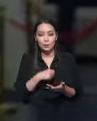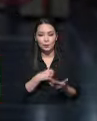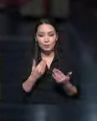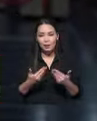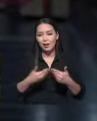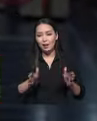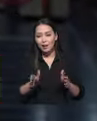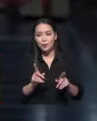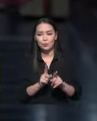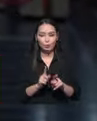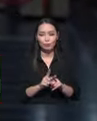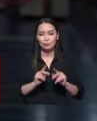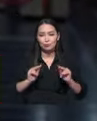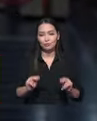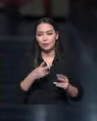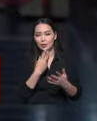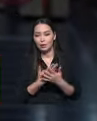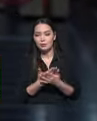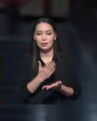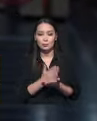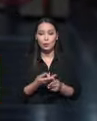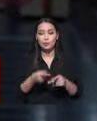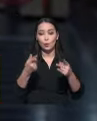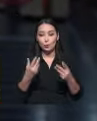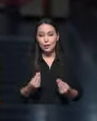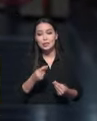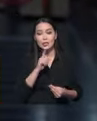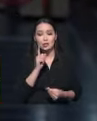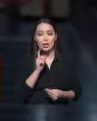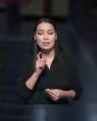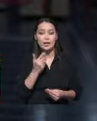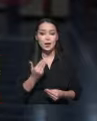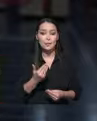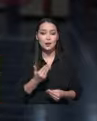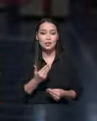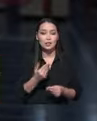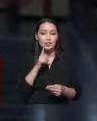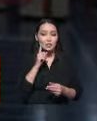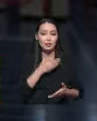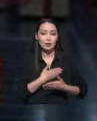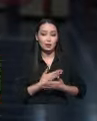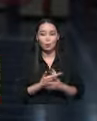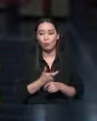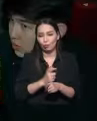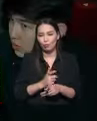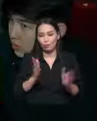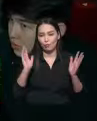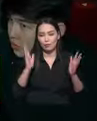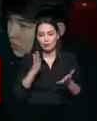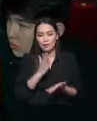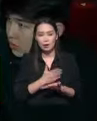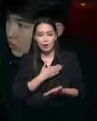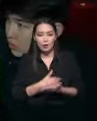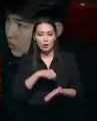айтады. Сондықтан да осы кезде біздің жастарымыздың белсенділігі өте жоғары деңгейде. Жаңа